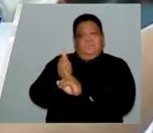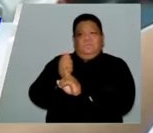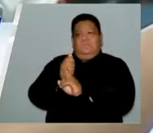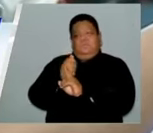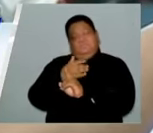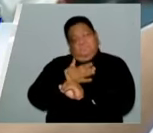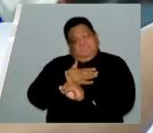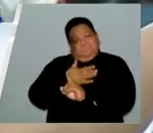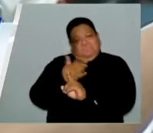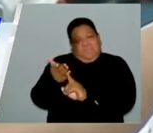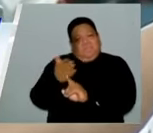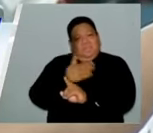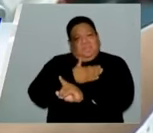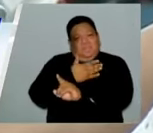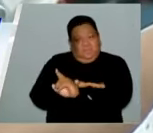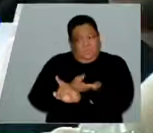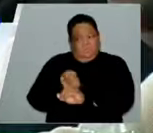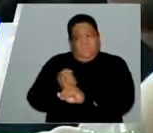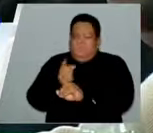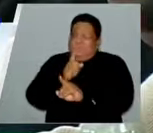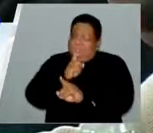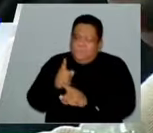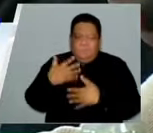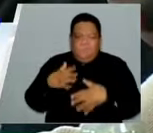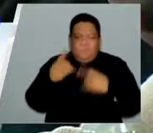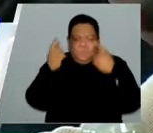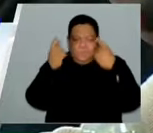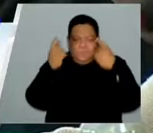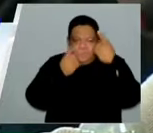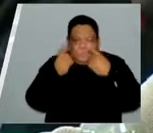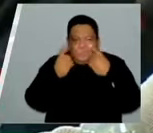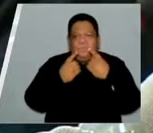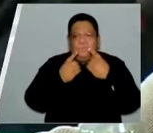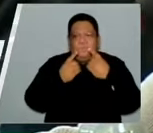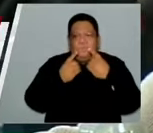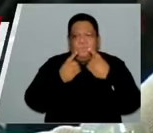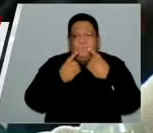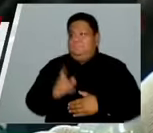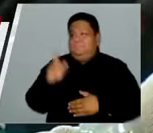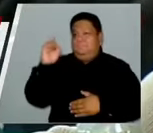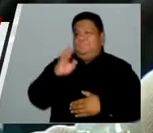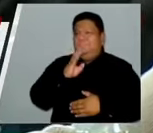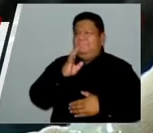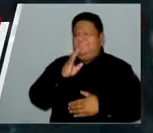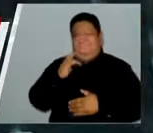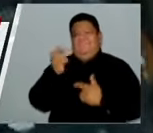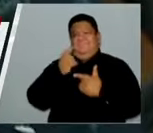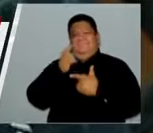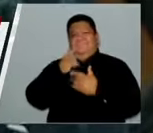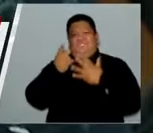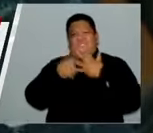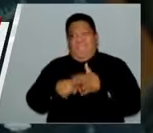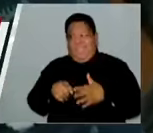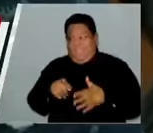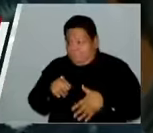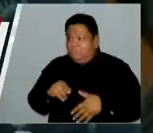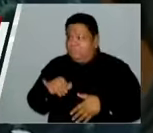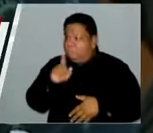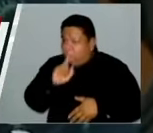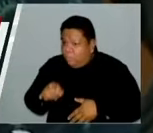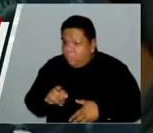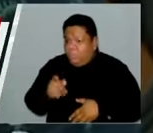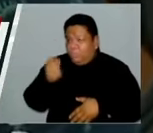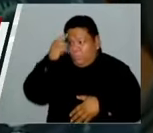as a mother, he's a very thoughtful and sweet person. Nakakatawa siya nung simula, eh, naman, ha? Napagkamalan kayo. Layo-layo nila,